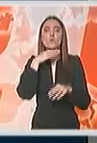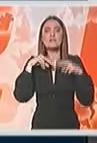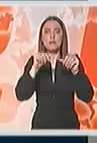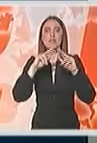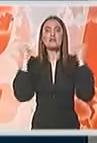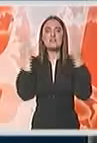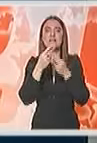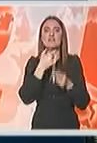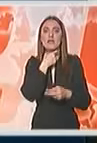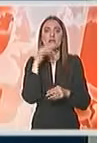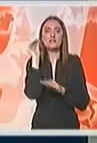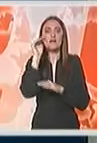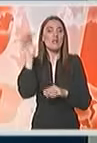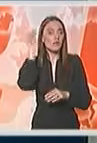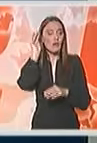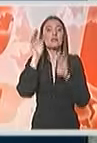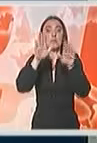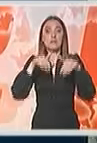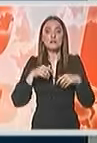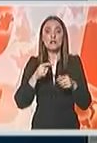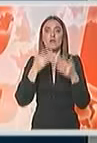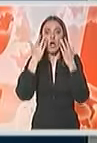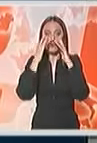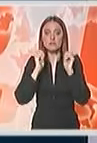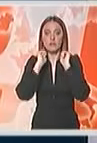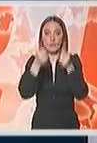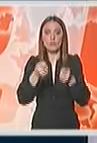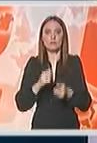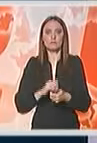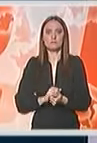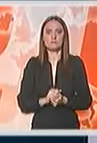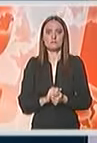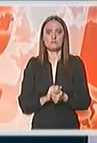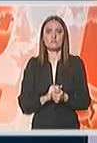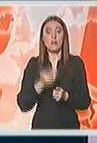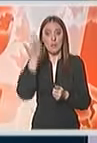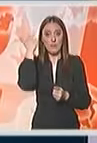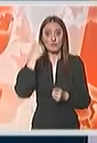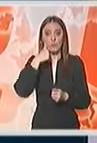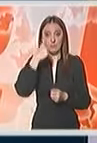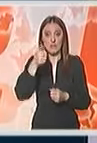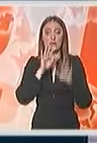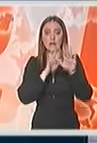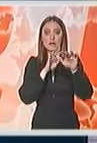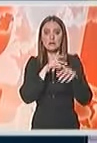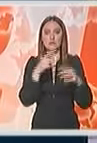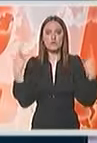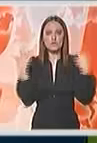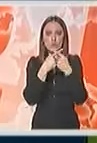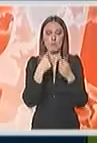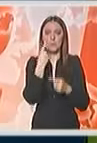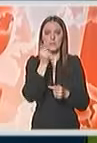svjetske agencije javljaju da je vlada pristala da podnese ostavku. Tokom prethodnog dana demonstranti su se sukobili sa policijom, koja je